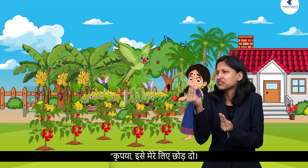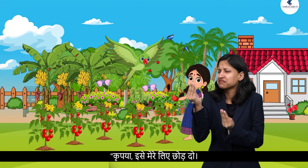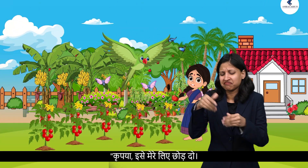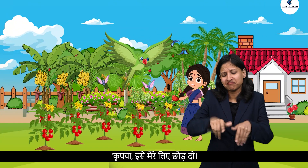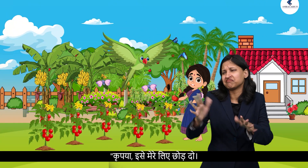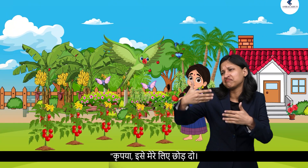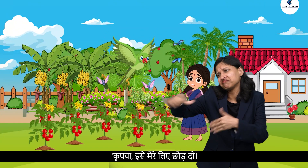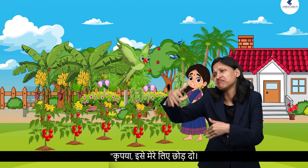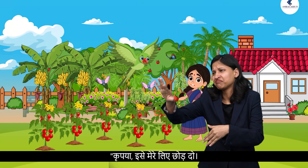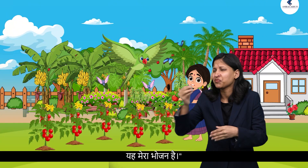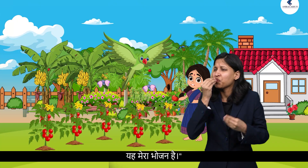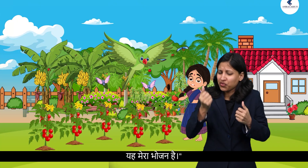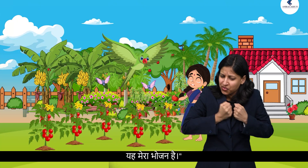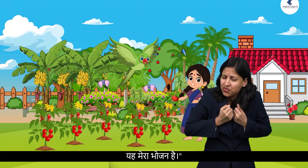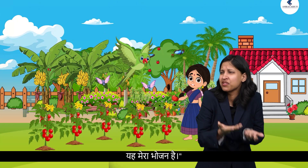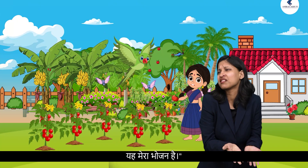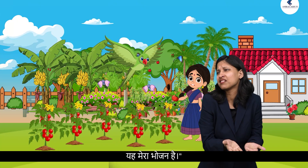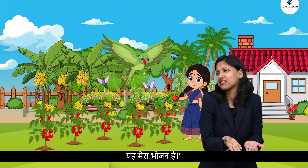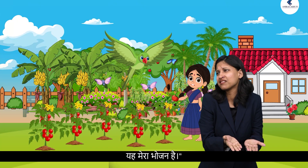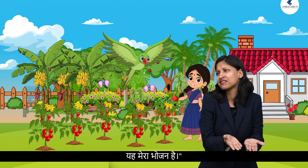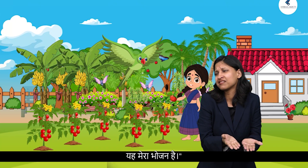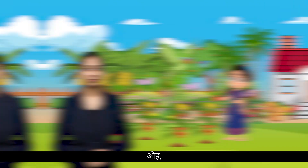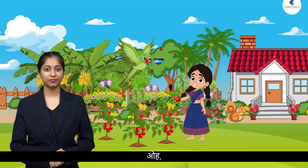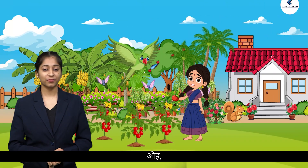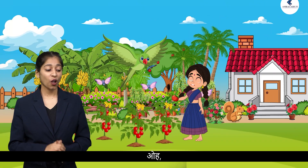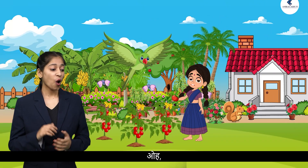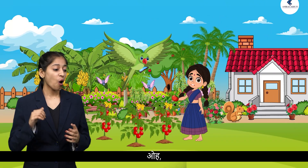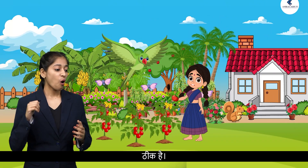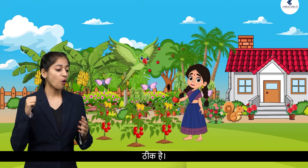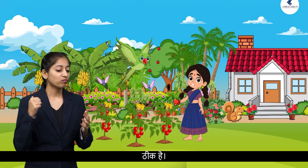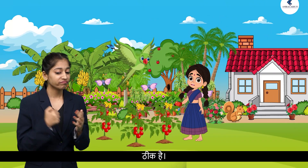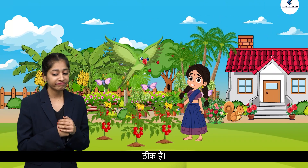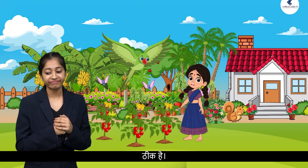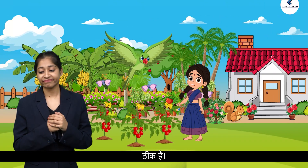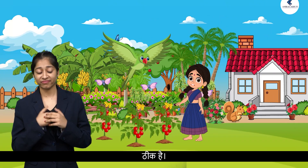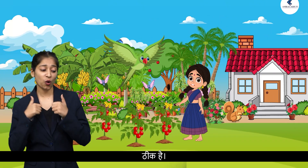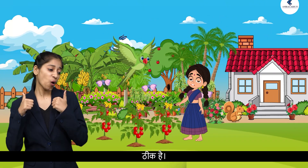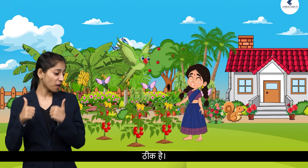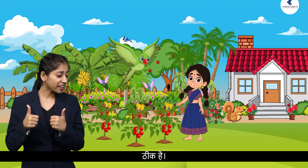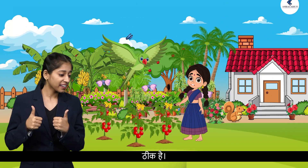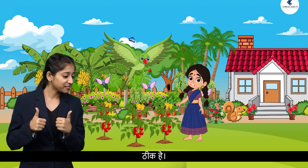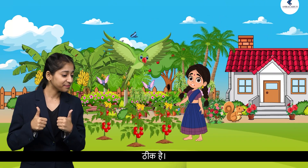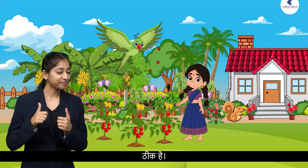कृपया इसे मेरे लिए छोड़ दो, ये मेरा भोजन है। ओह, ठीक है।